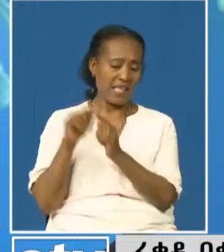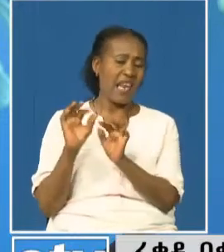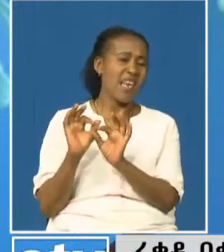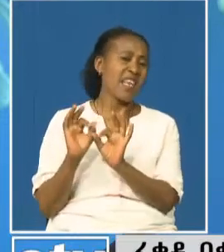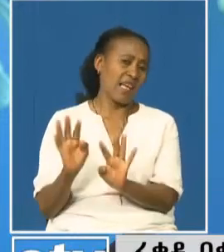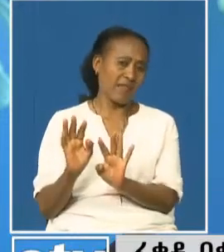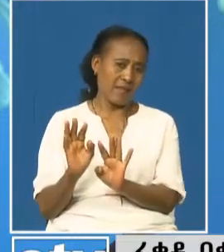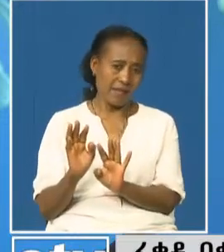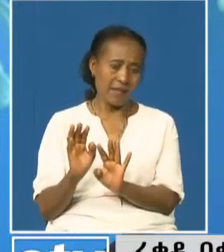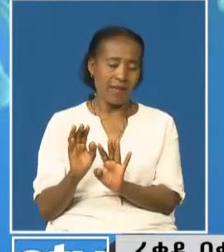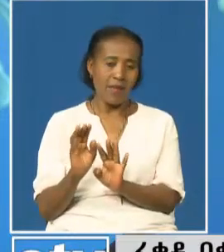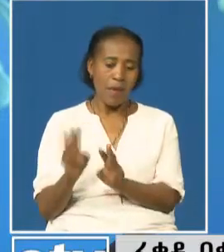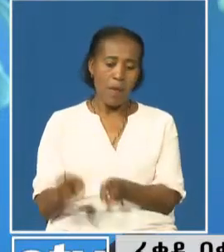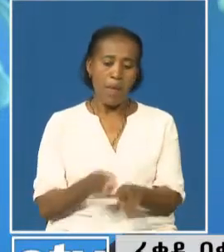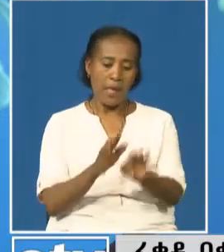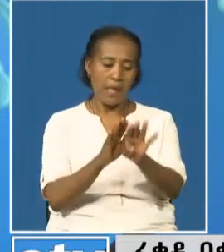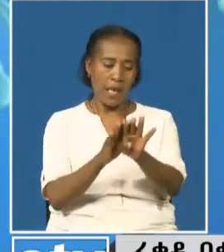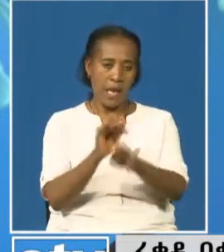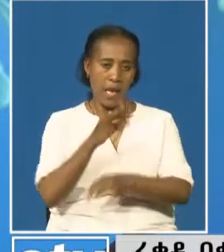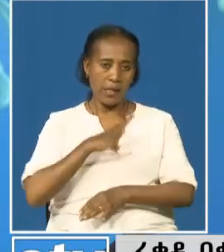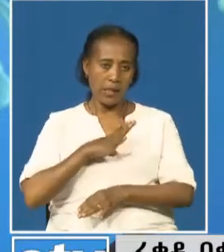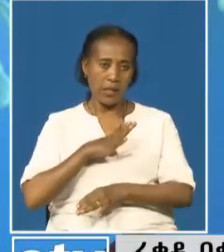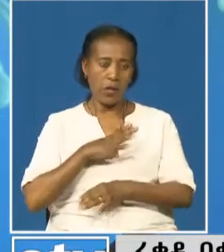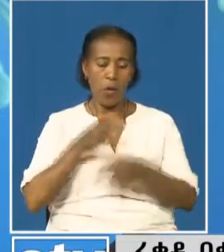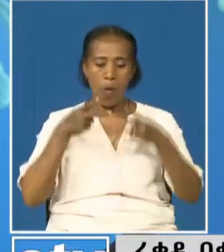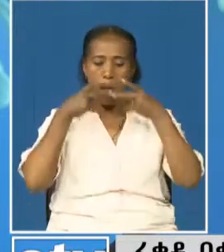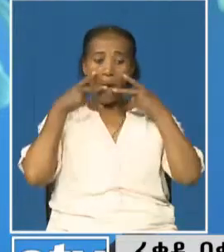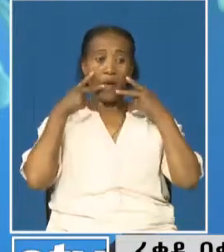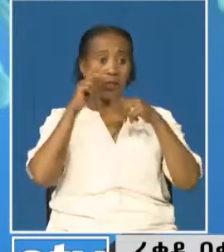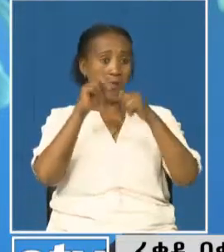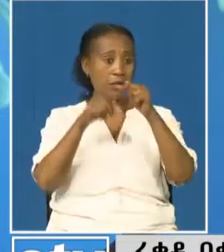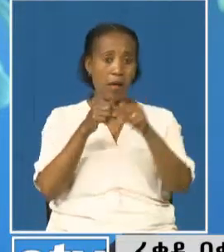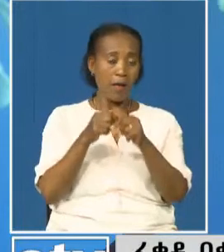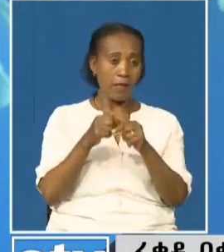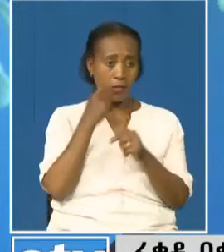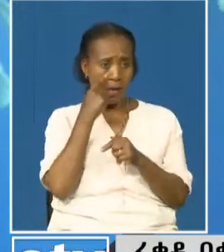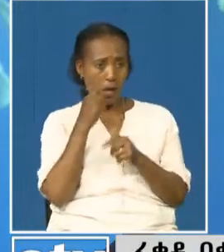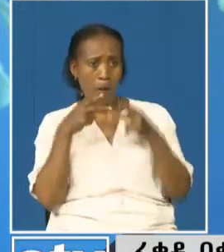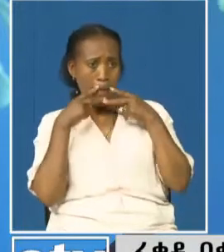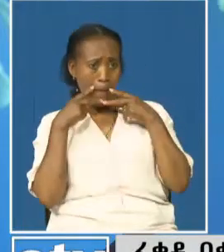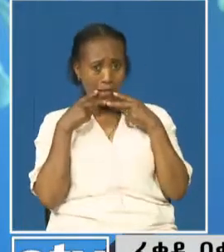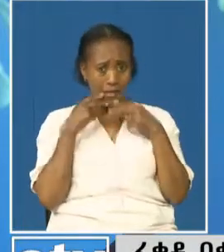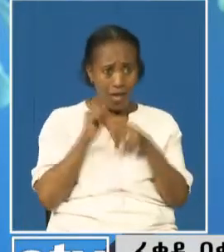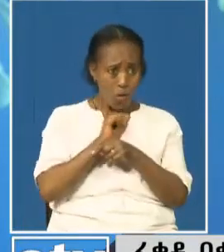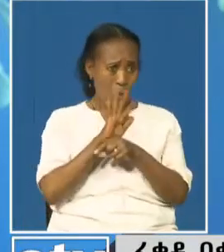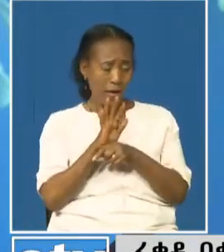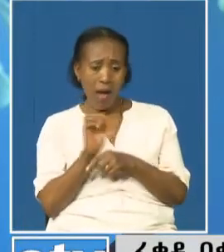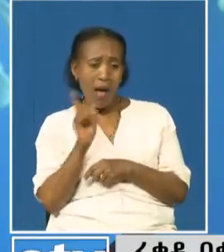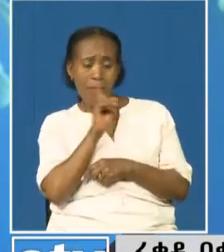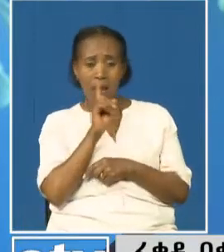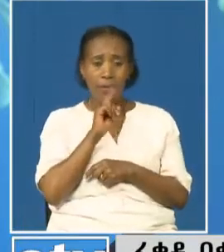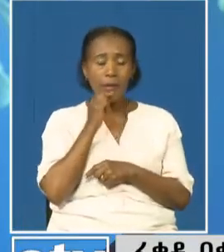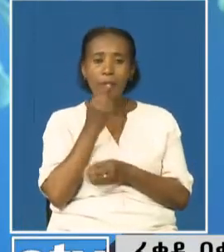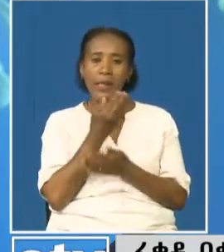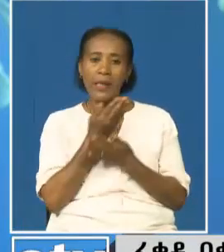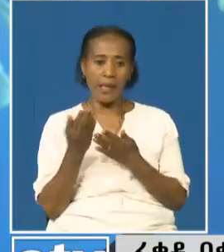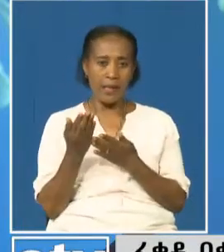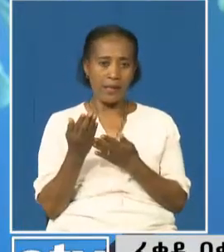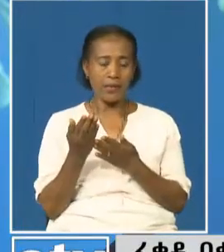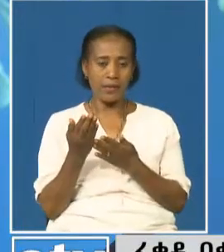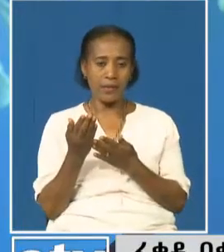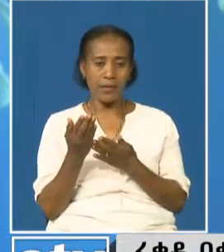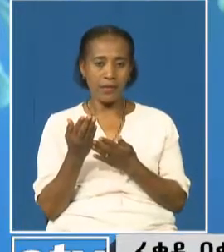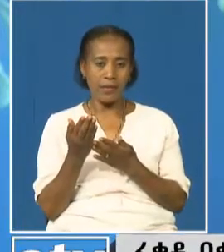እንደ ንቀት አይነት መንገድ ላይ ሰው ማክስ አድርጎ ሲሄድ ማክሸቀ ኮሮና ምናምን አይነት ነገር